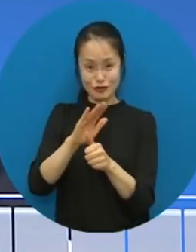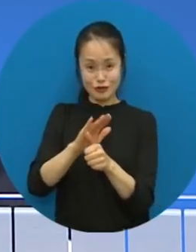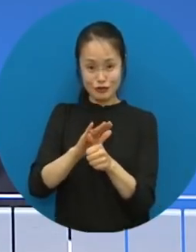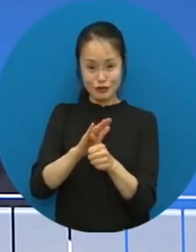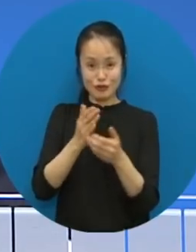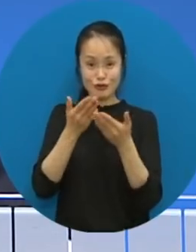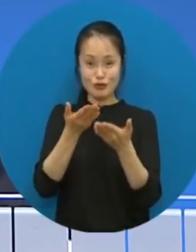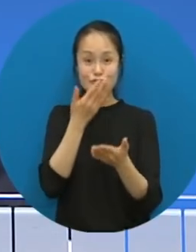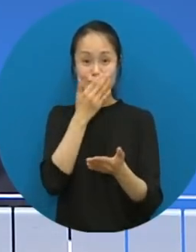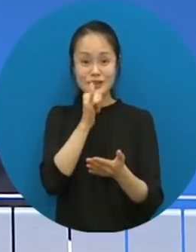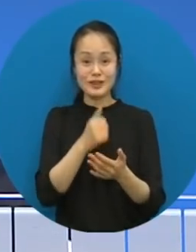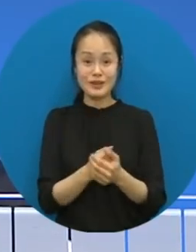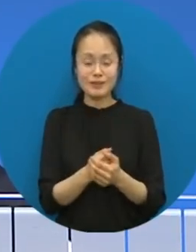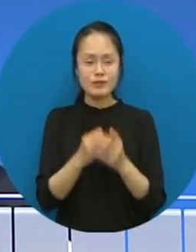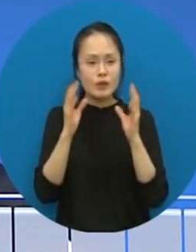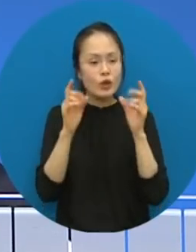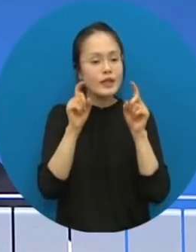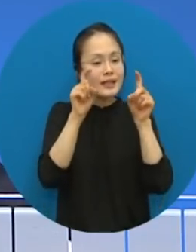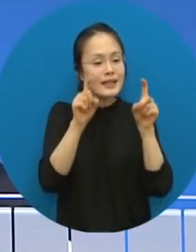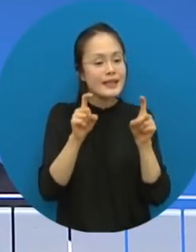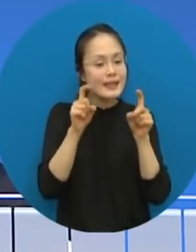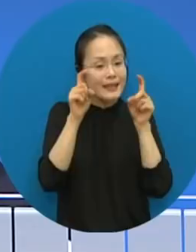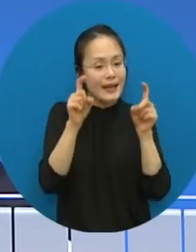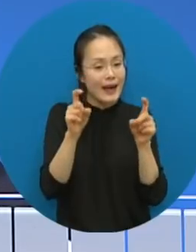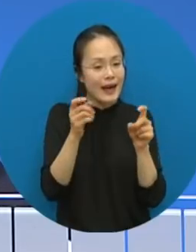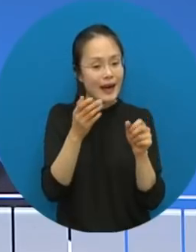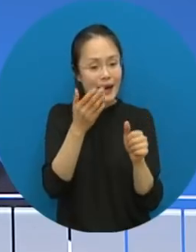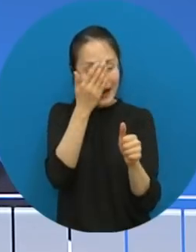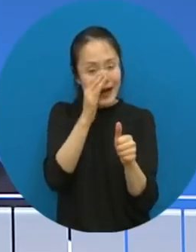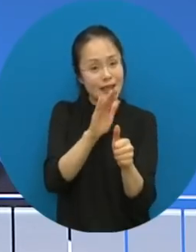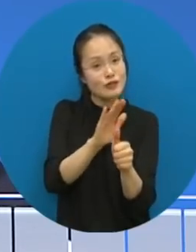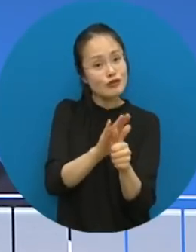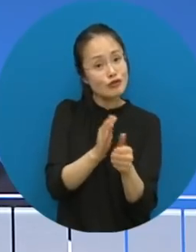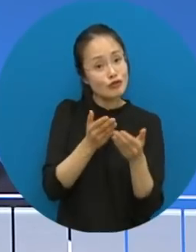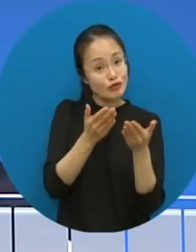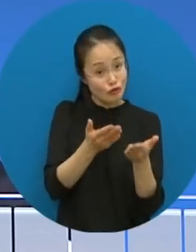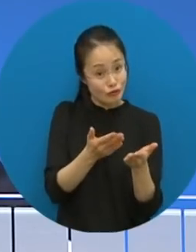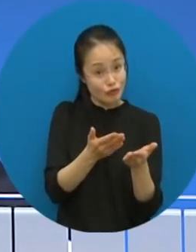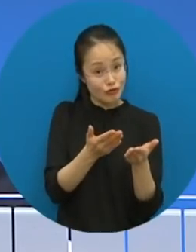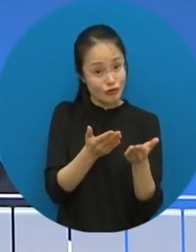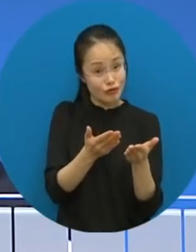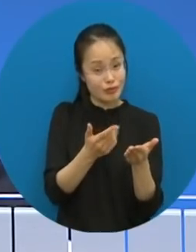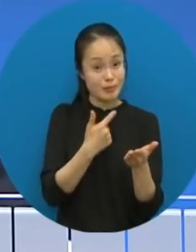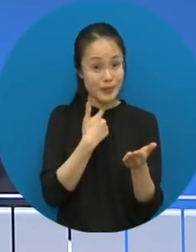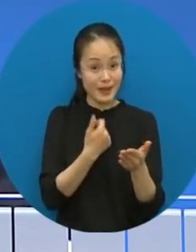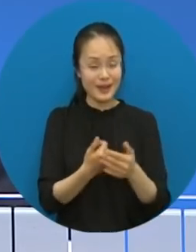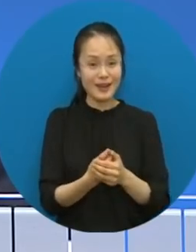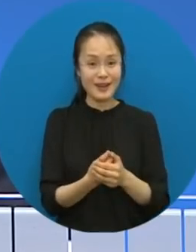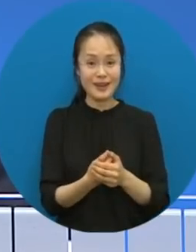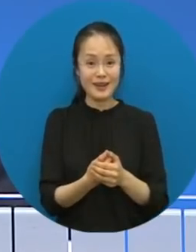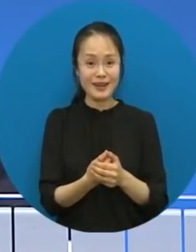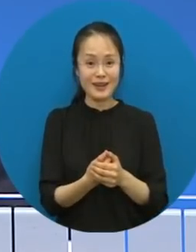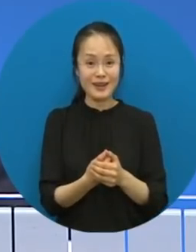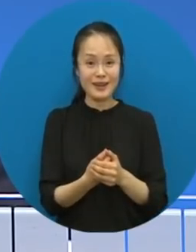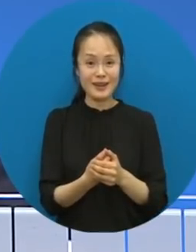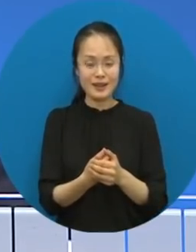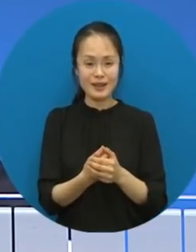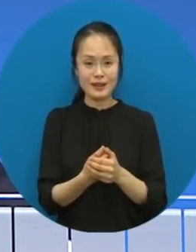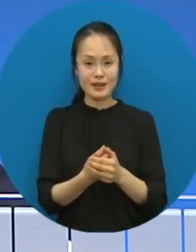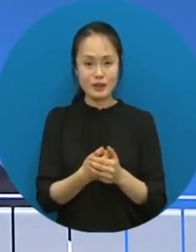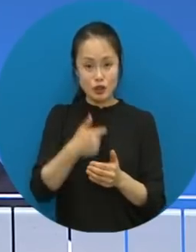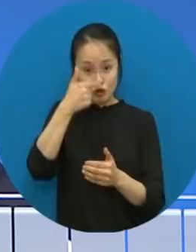어린 양에게 안수하셨습니까? 어린 양에게 안수, 구약에서 나오는 그 하나님의 거룩한 어린